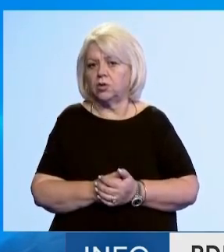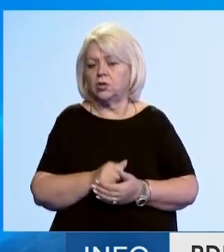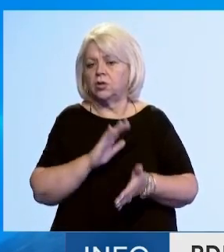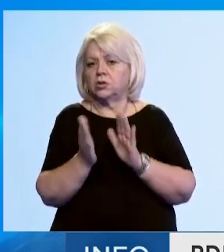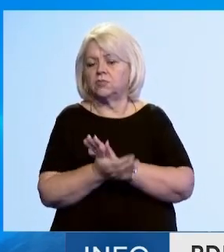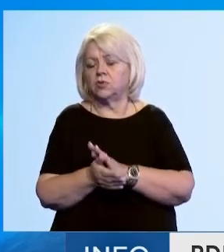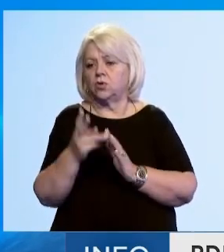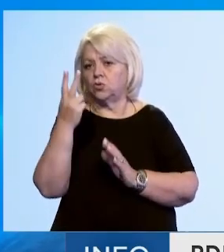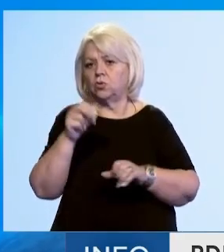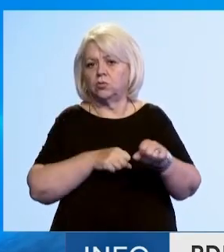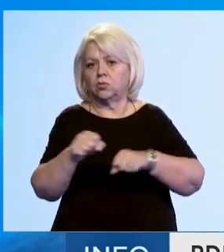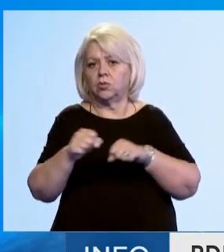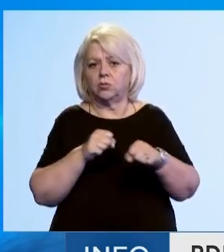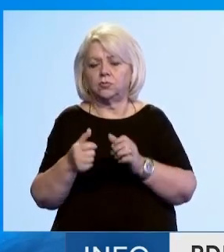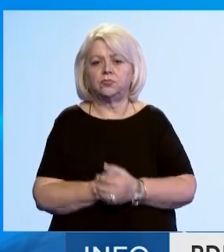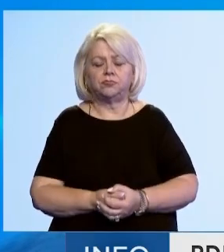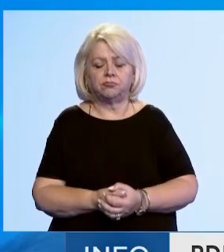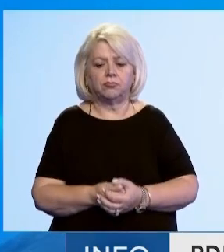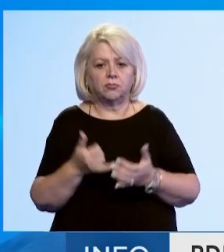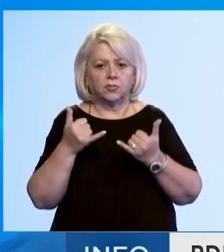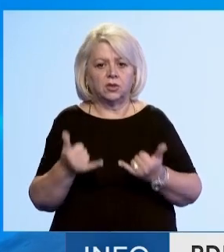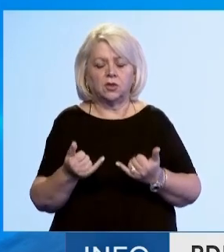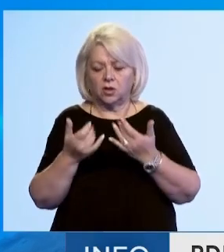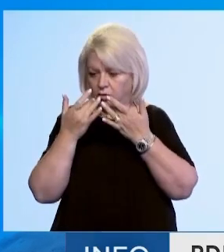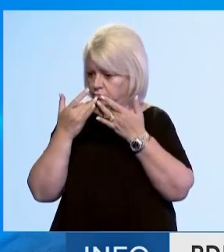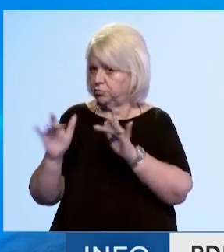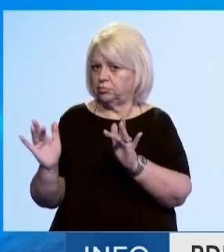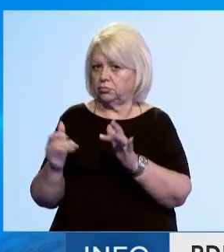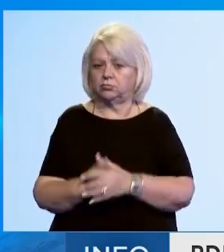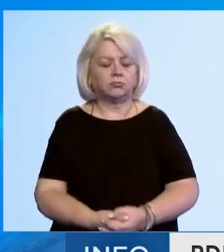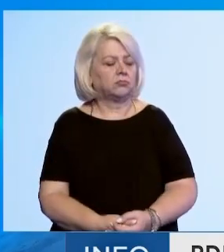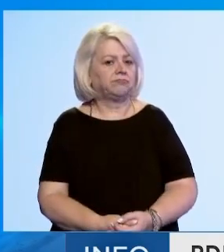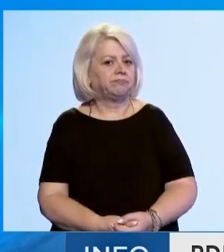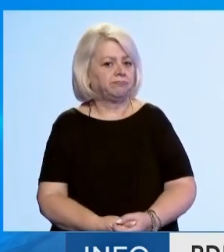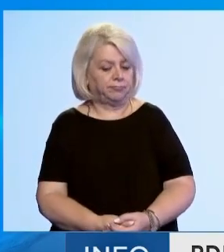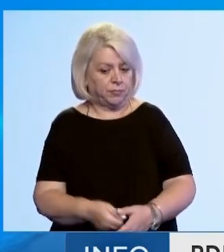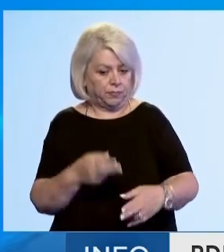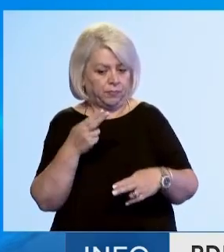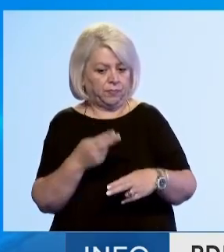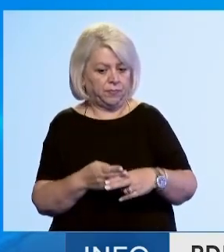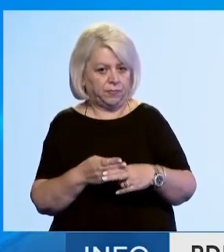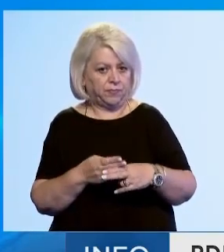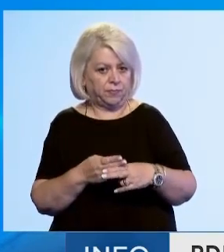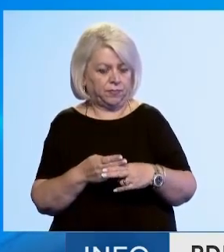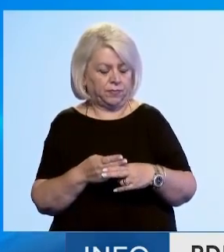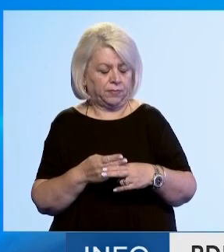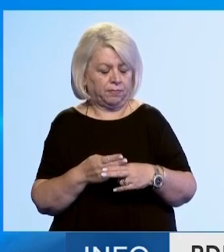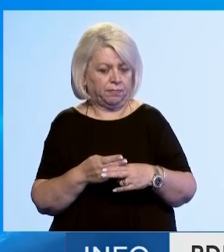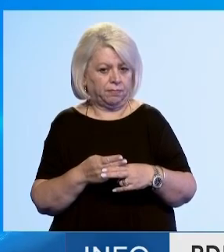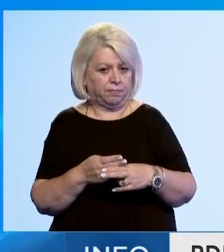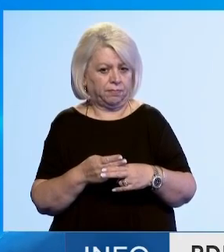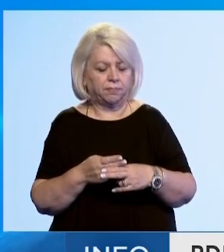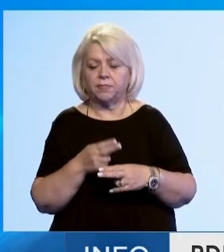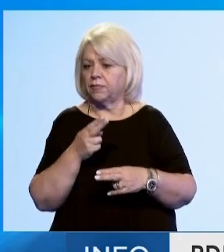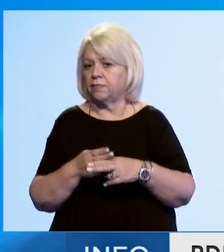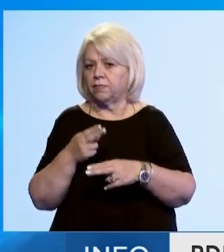drejtorët e Partisë Demokratike të cilët sa kanë ofruar dorëheqjen? Emrimi është në